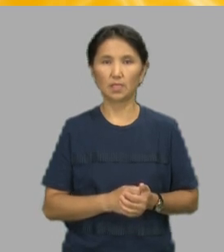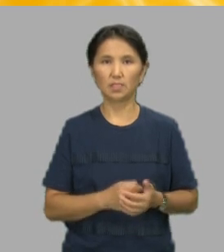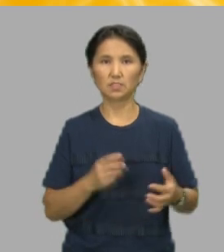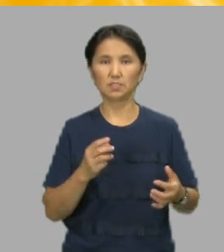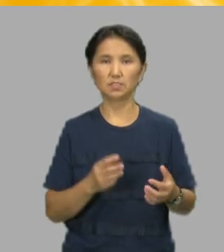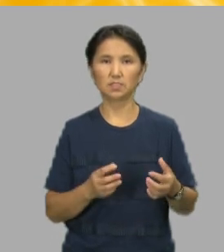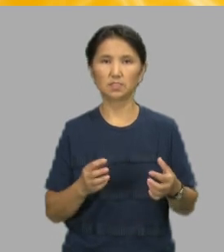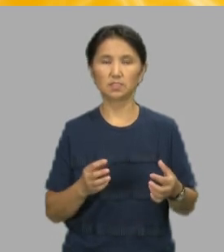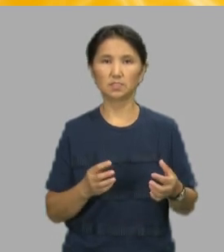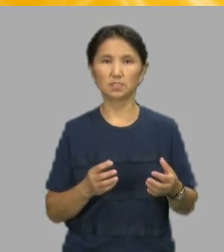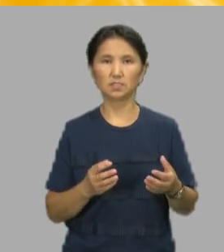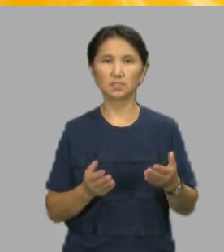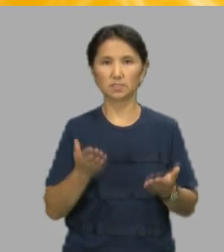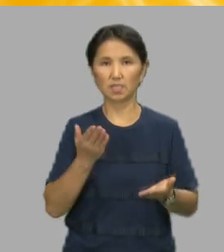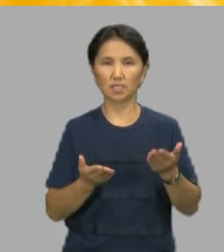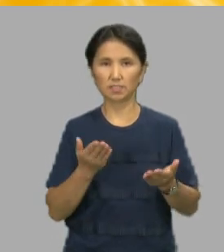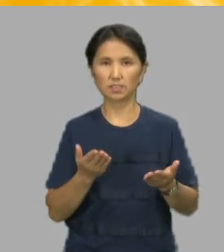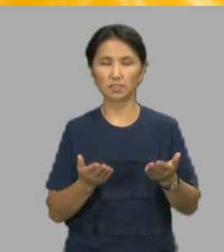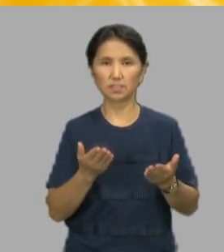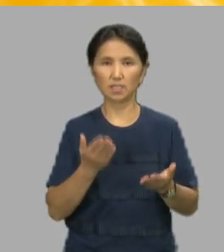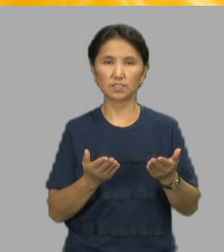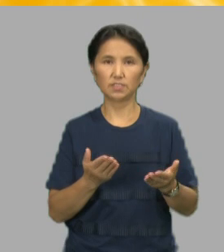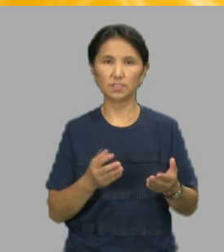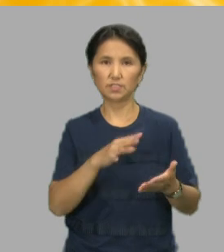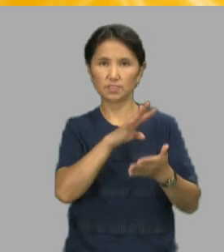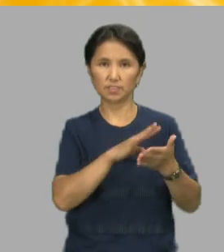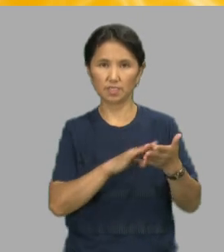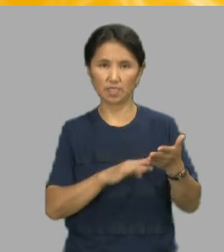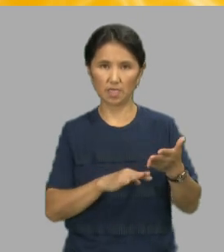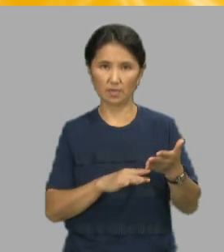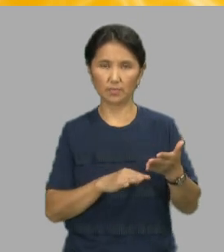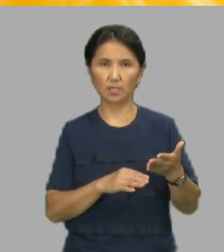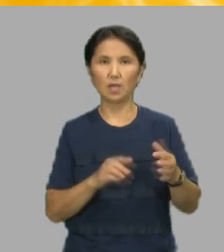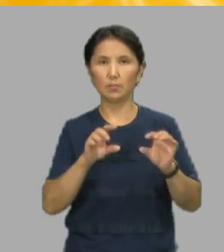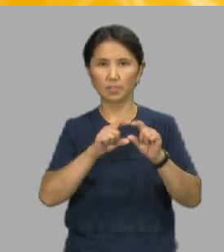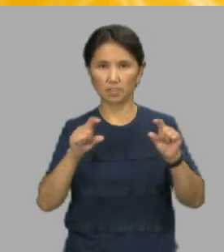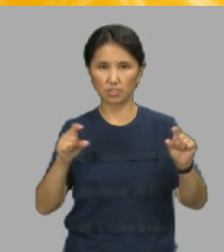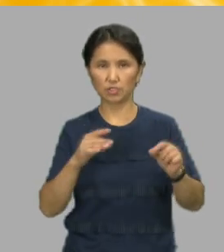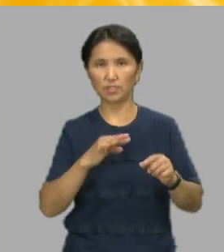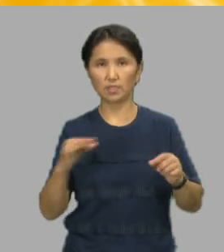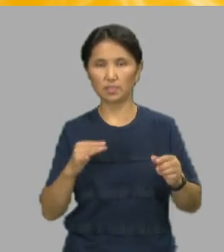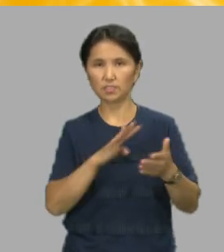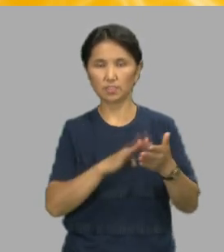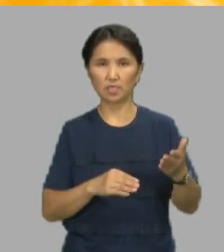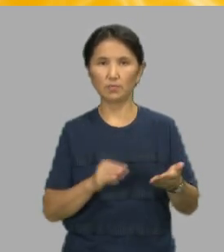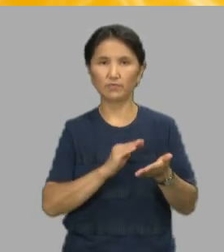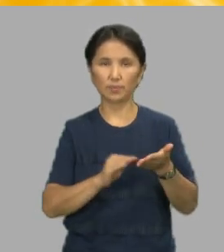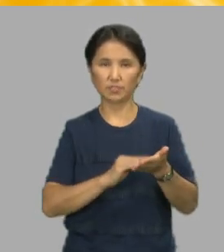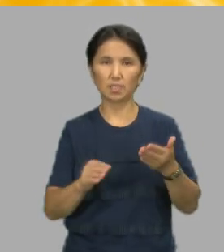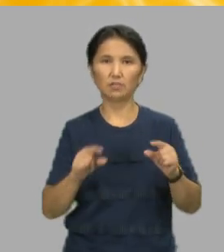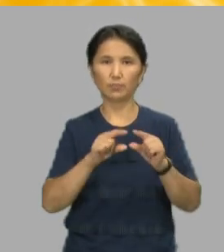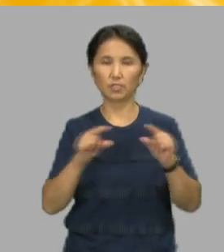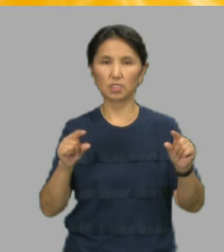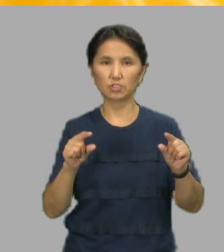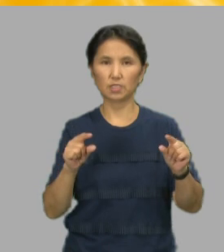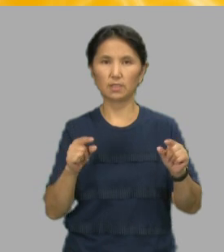Соотнесите схему и предложение. Предложение и схему.